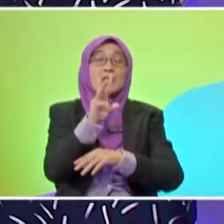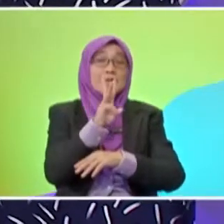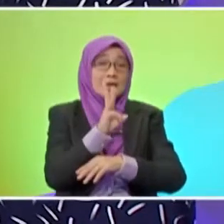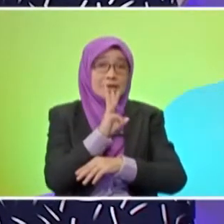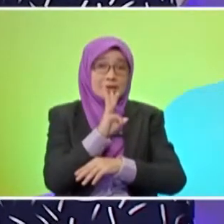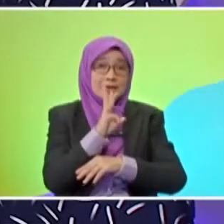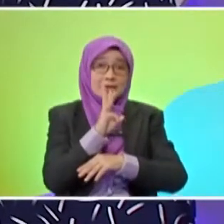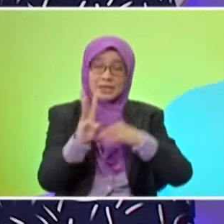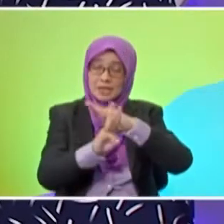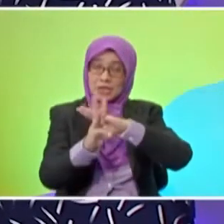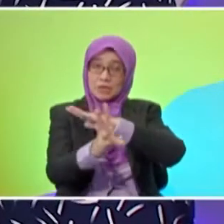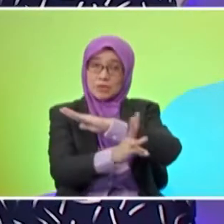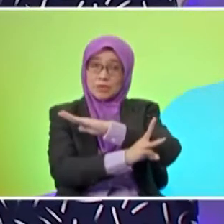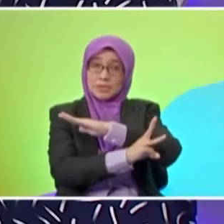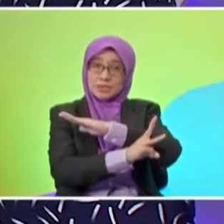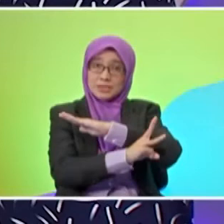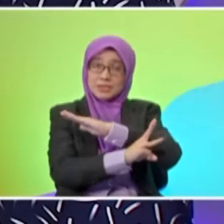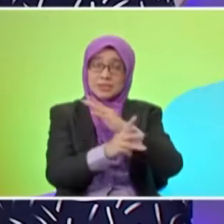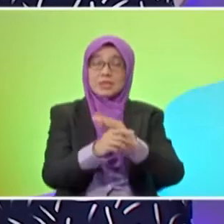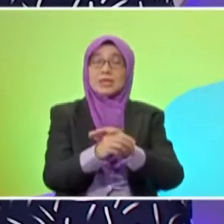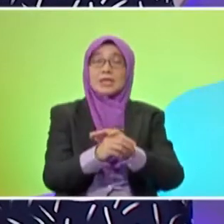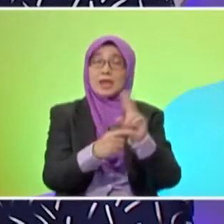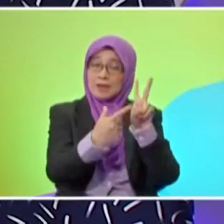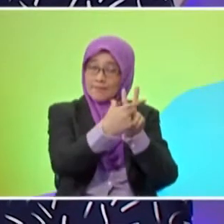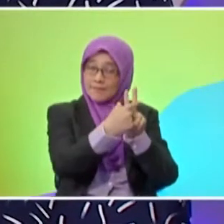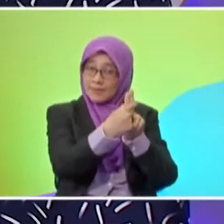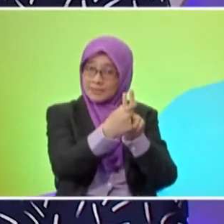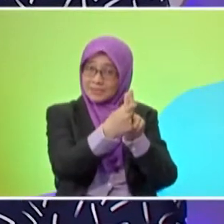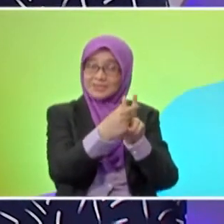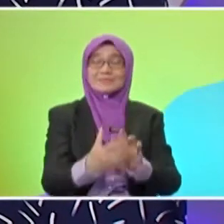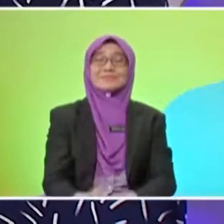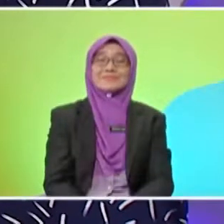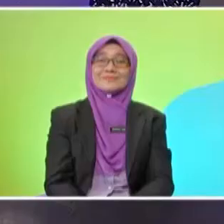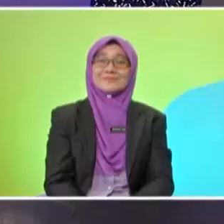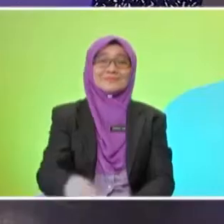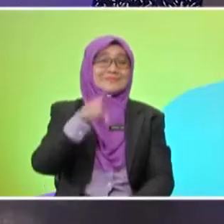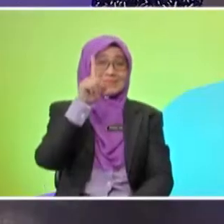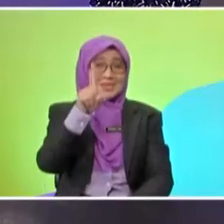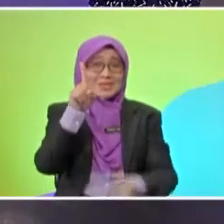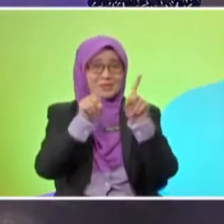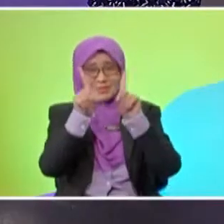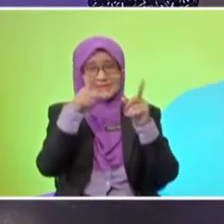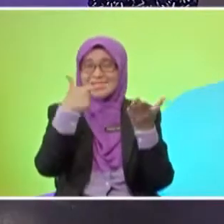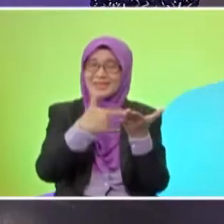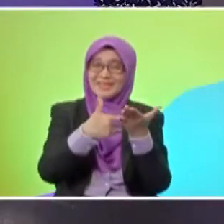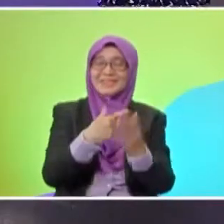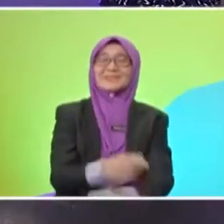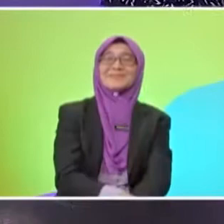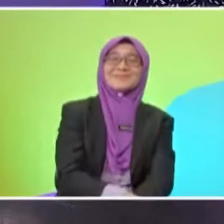Kausa cepat tinggal ada juga pasalnya oke satu bintang itu bintang-bintang